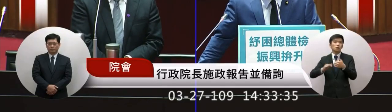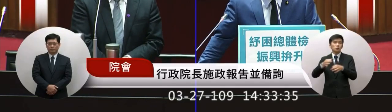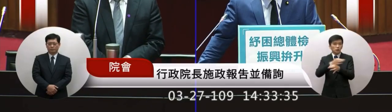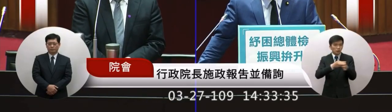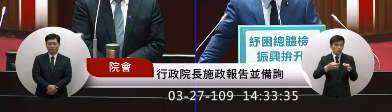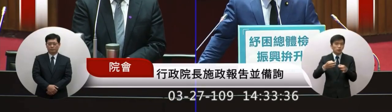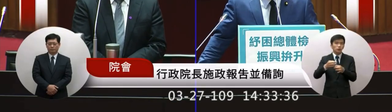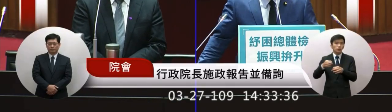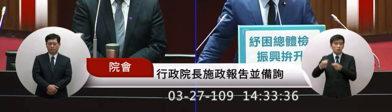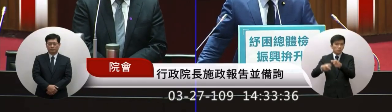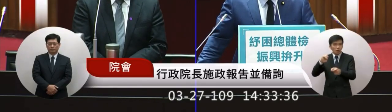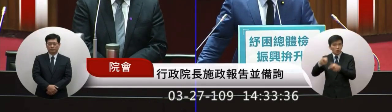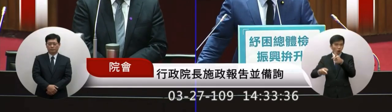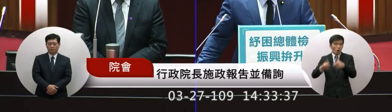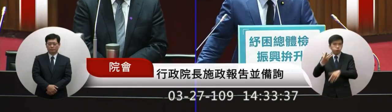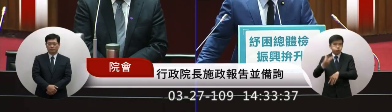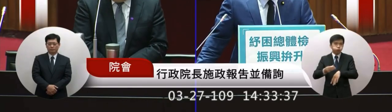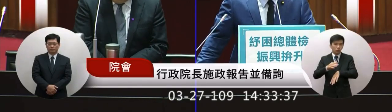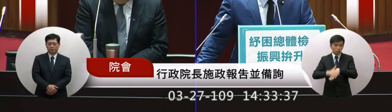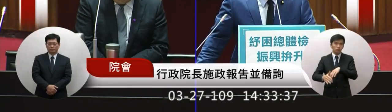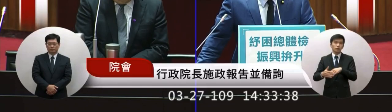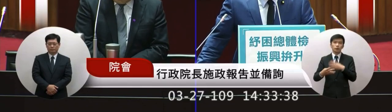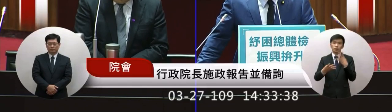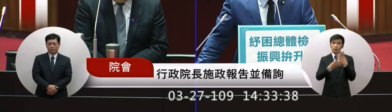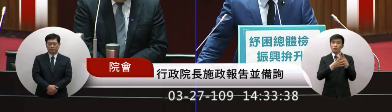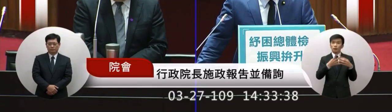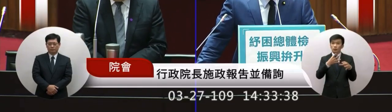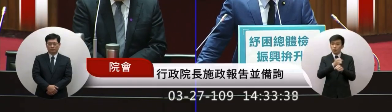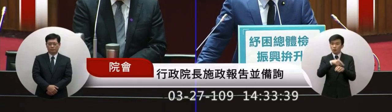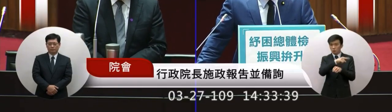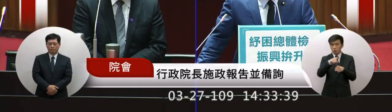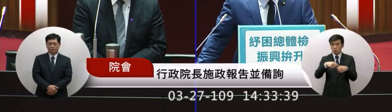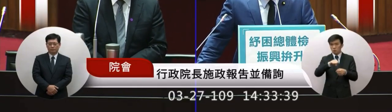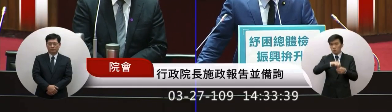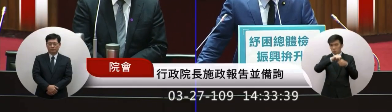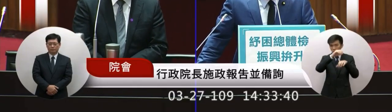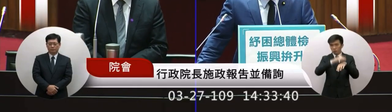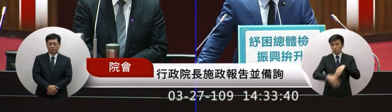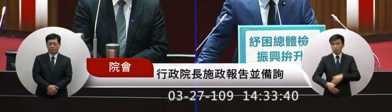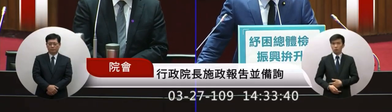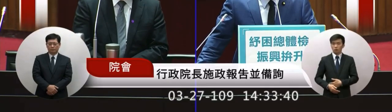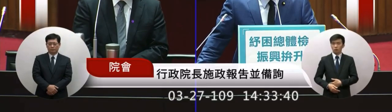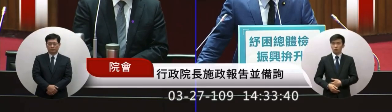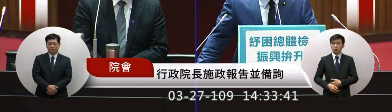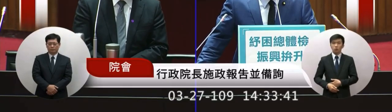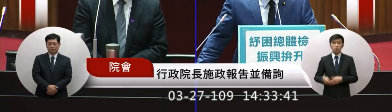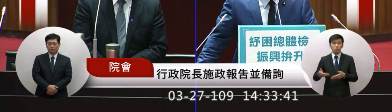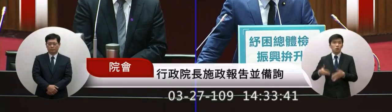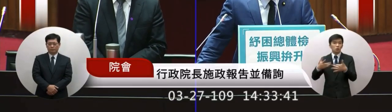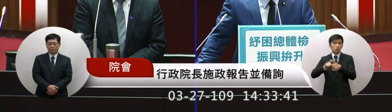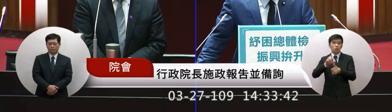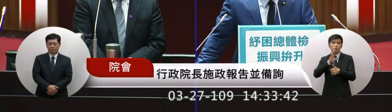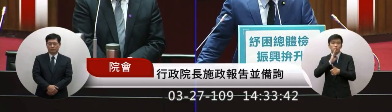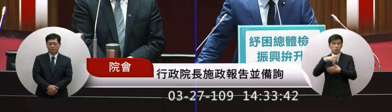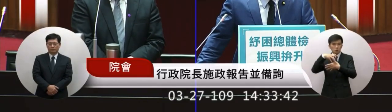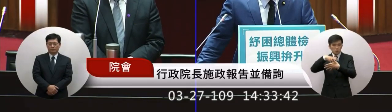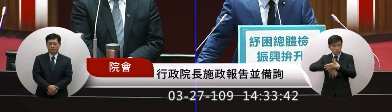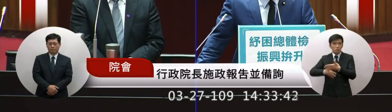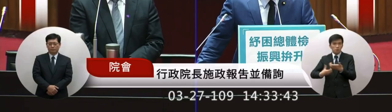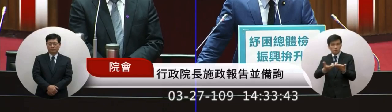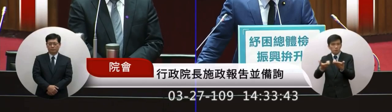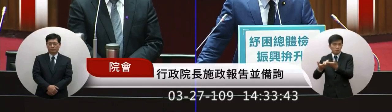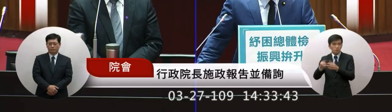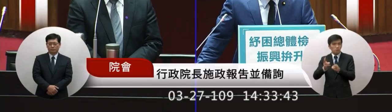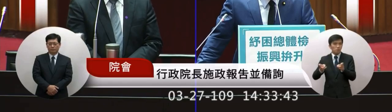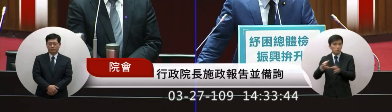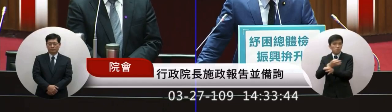所以这个失业率可能未来会很严重。所以 GDP 数据最大的问题是没有处理内部分配的课题。一般的民众